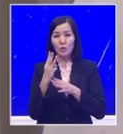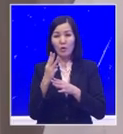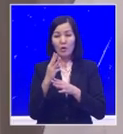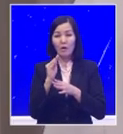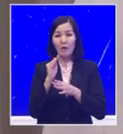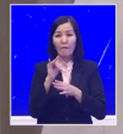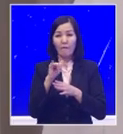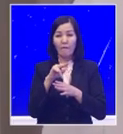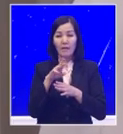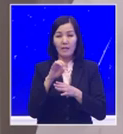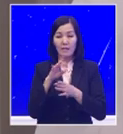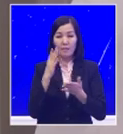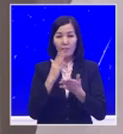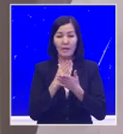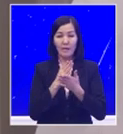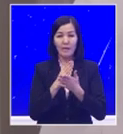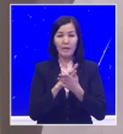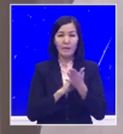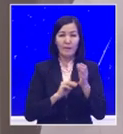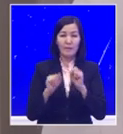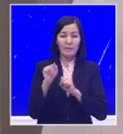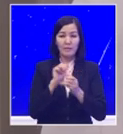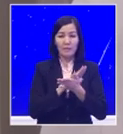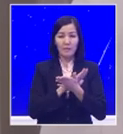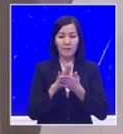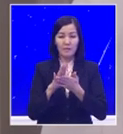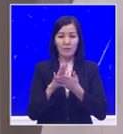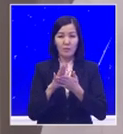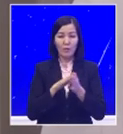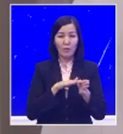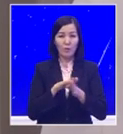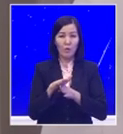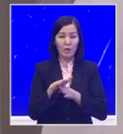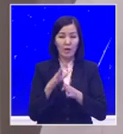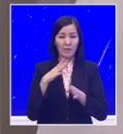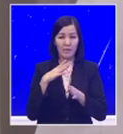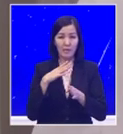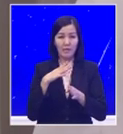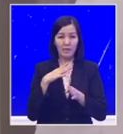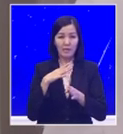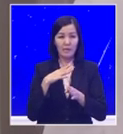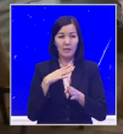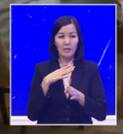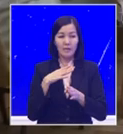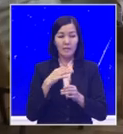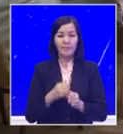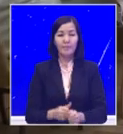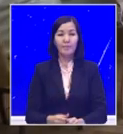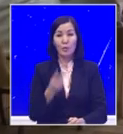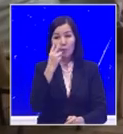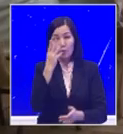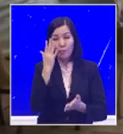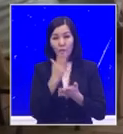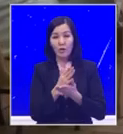бар. Ол жерде дезинфекциялық жұмыстар толық атқарылып, ішке кіреді. көріп